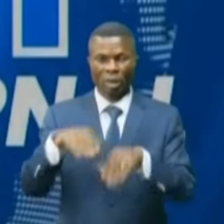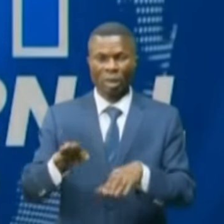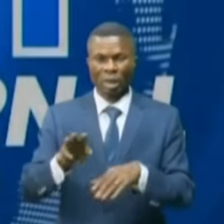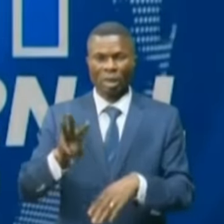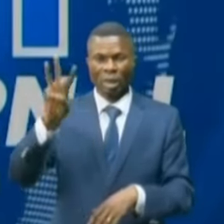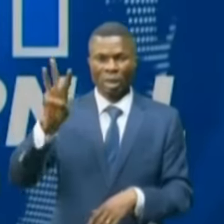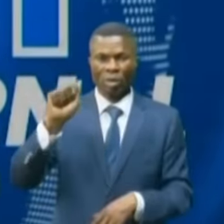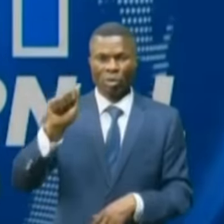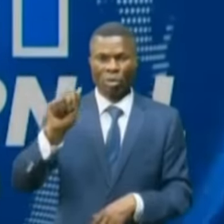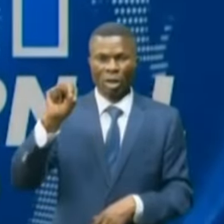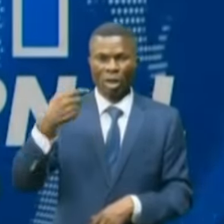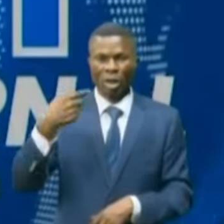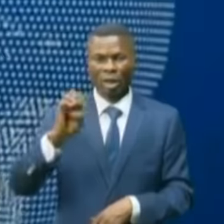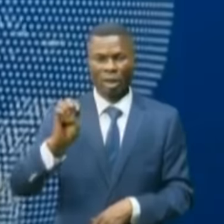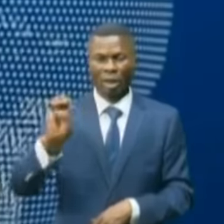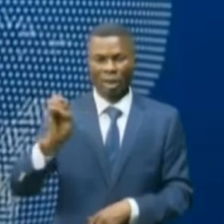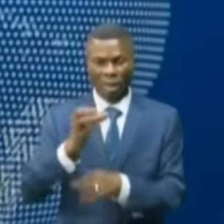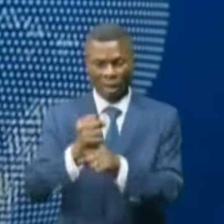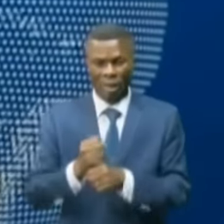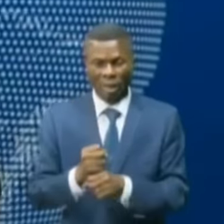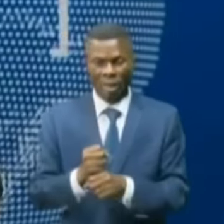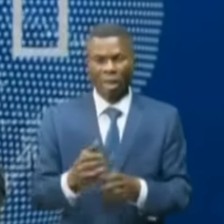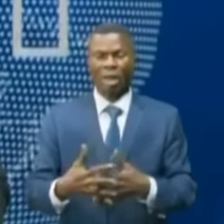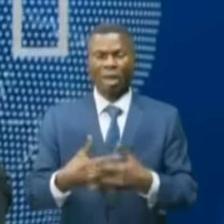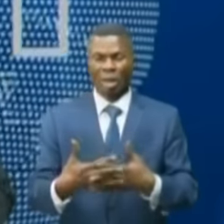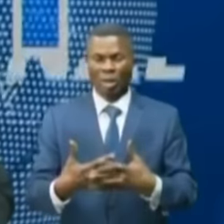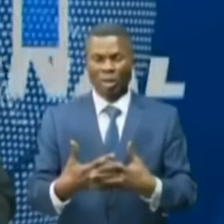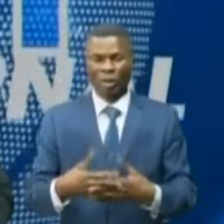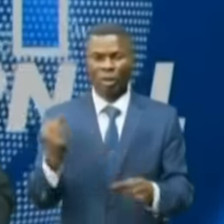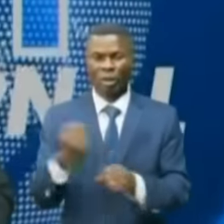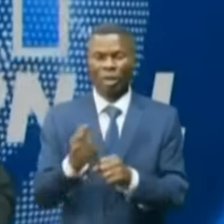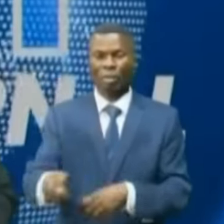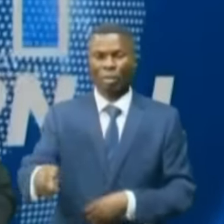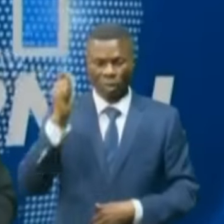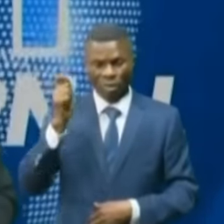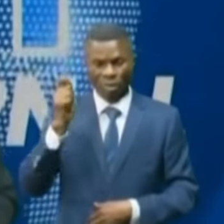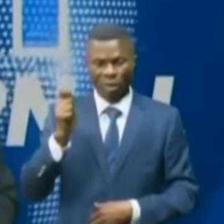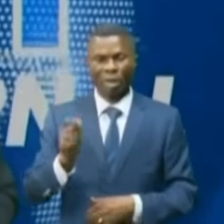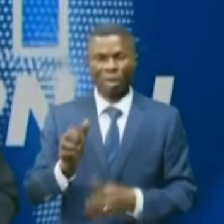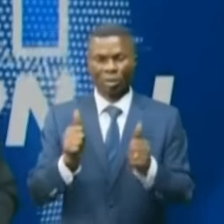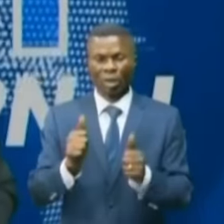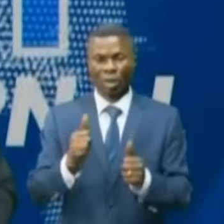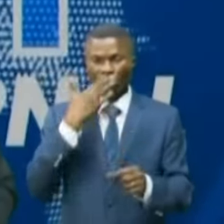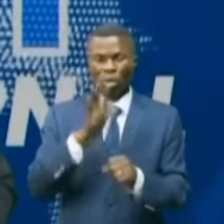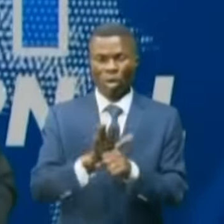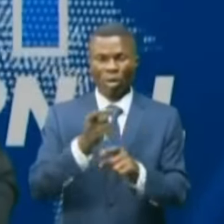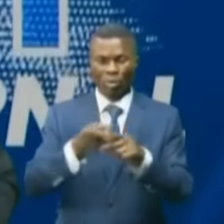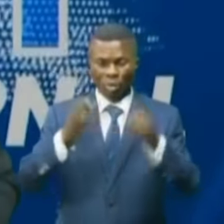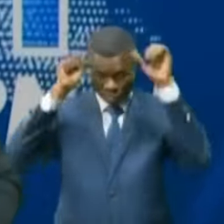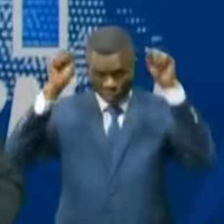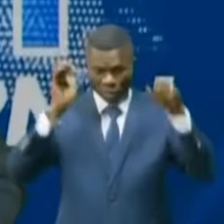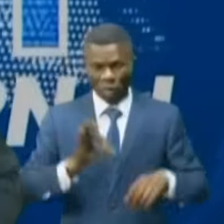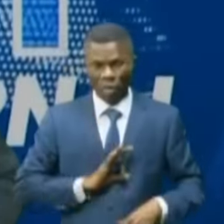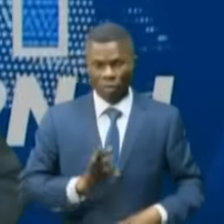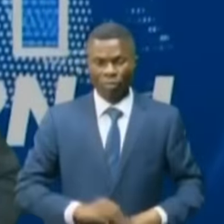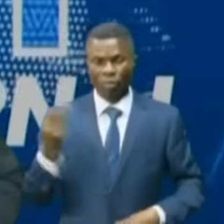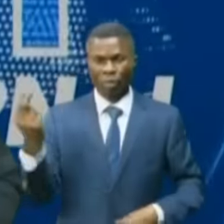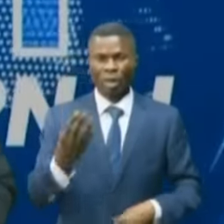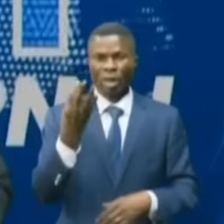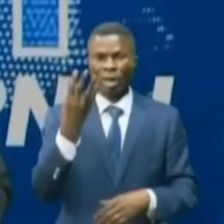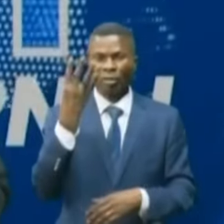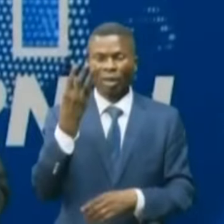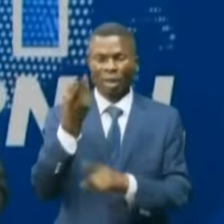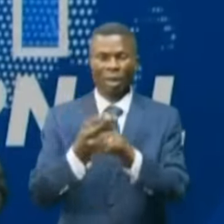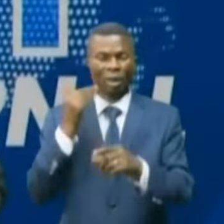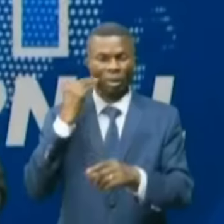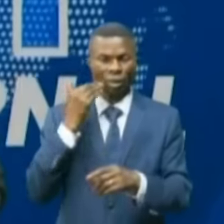Ouagenia à Kisangani seront dotés d'équipements adéquats pour la pêche. C'est une promesse du chef de l'État faite le 24 juin dernier